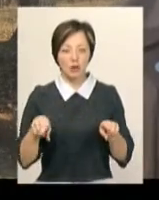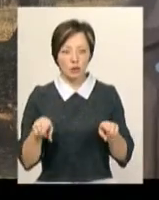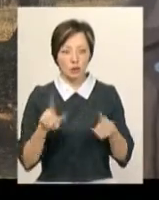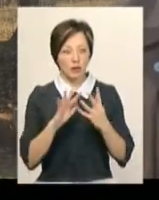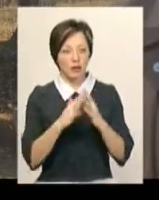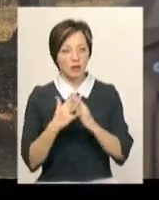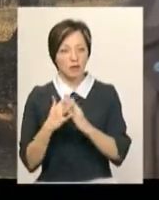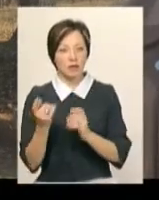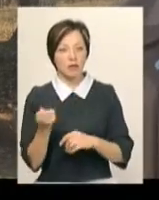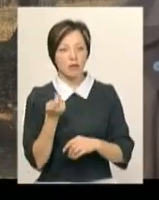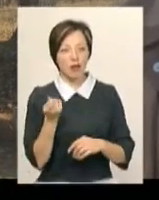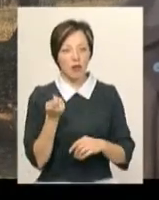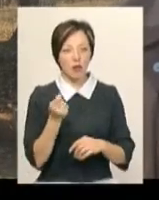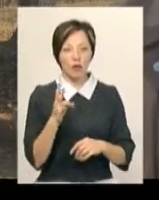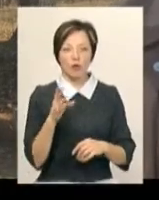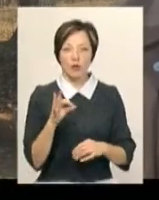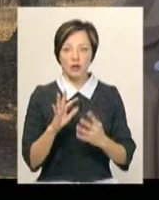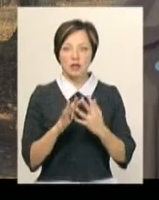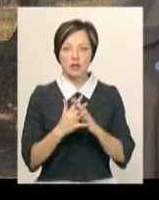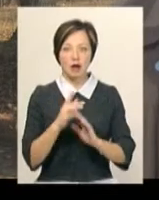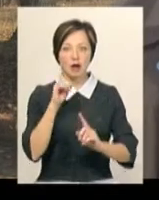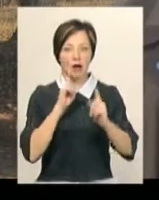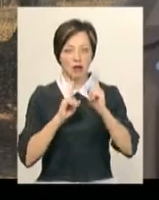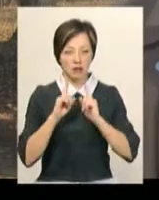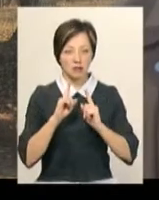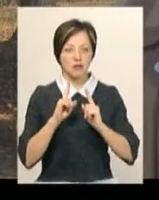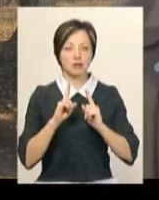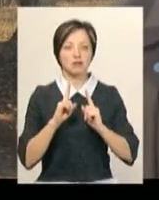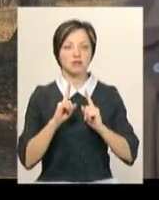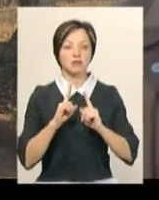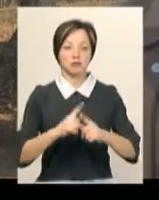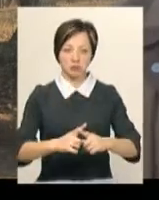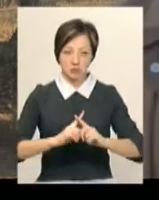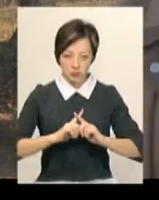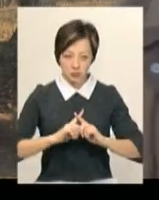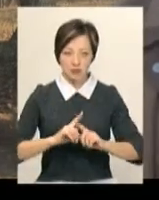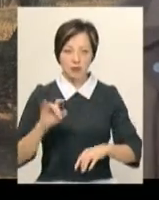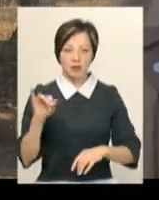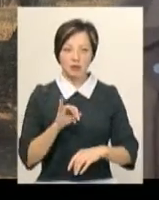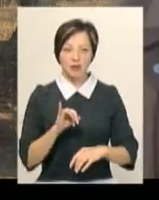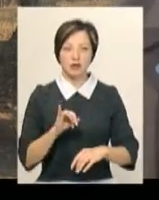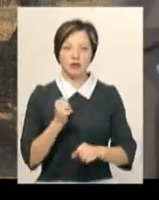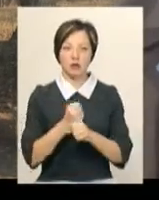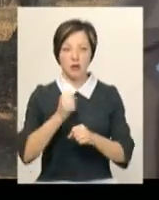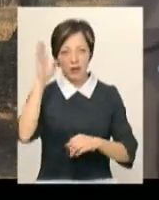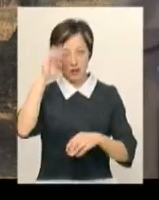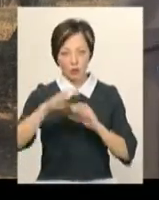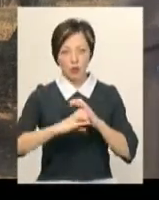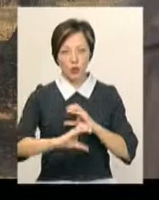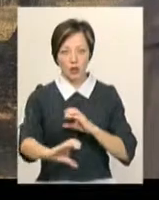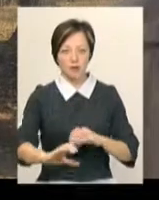населення, мало, але сільська рада нам війшла в наше положення і проклали нам той